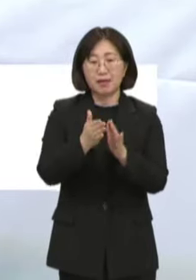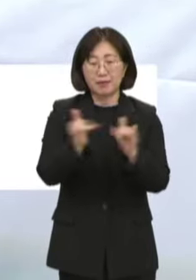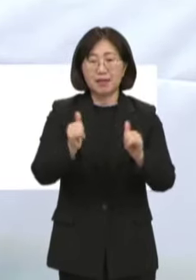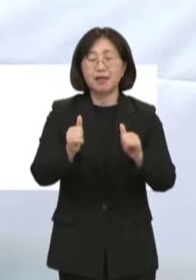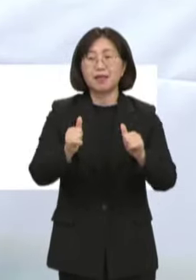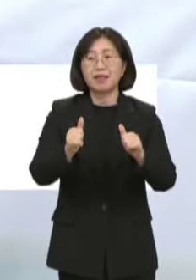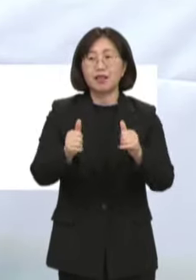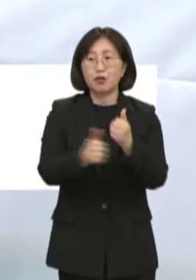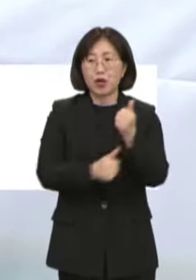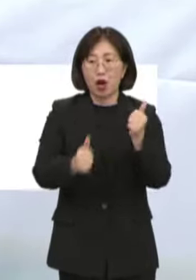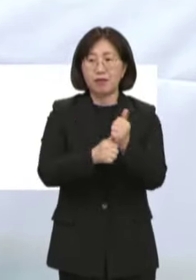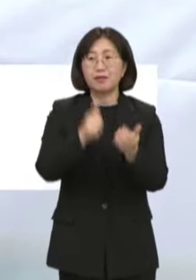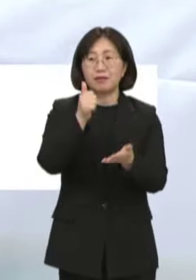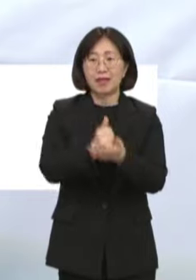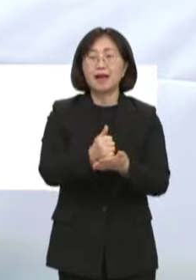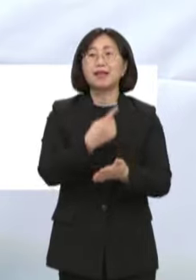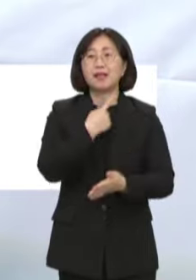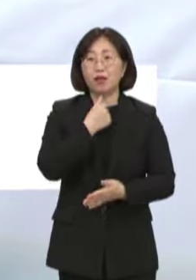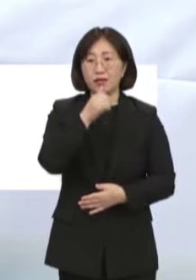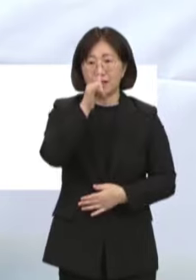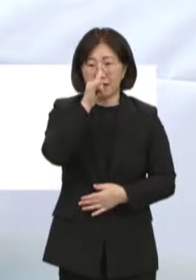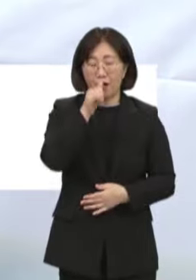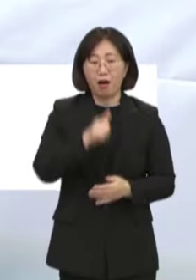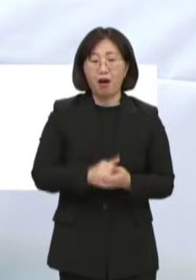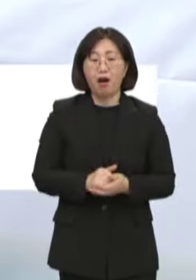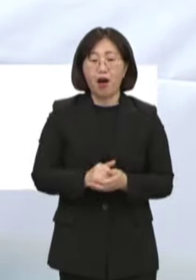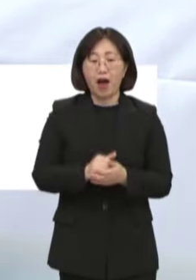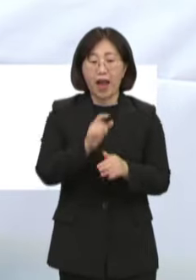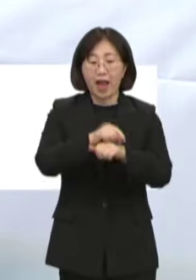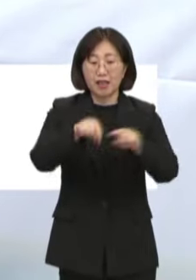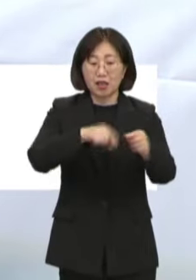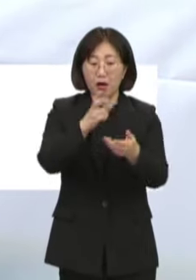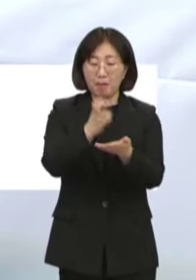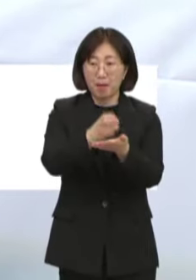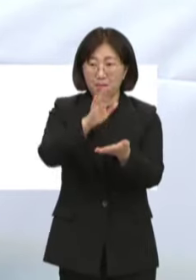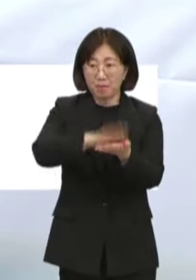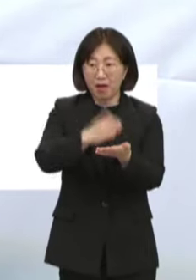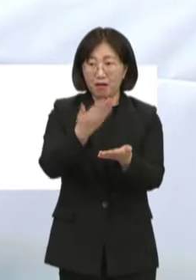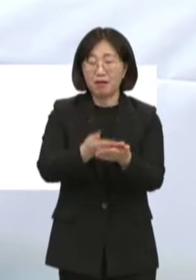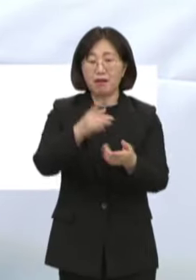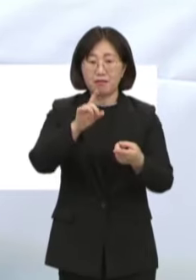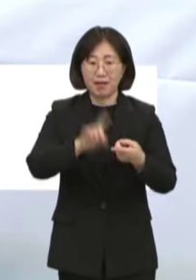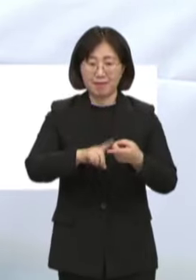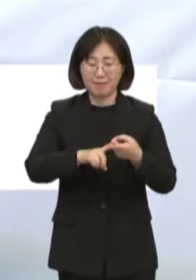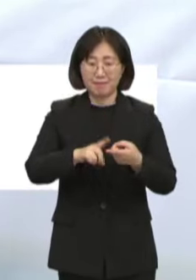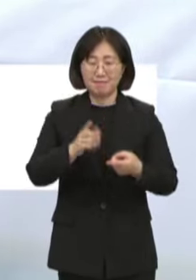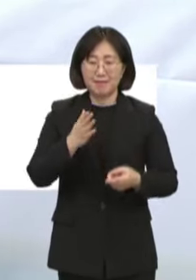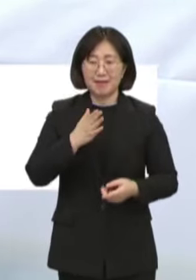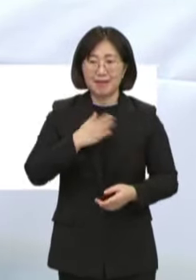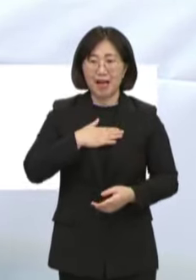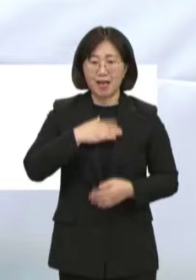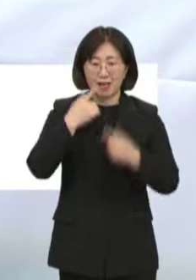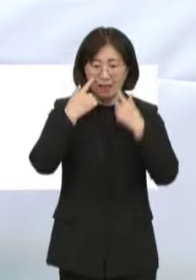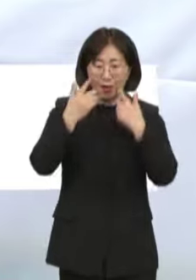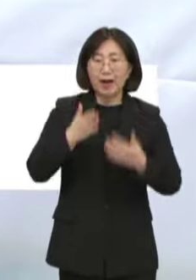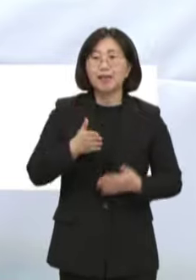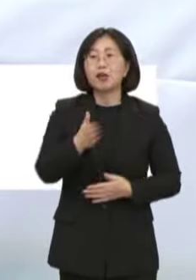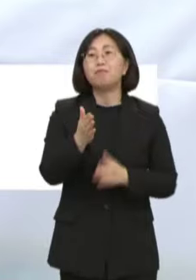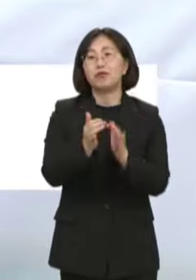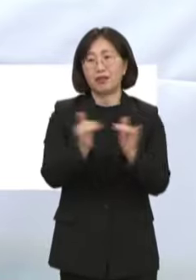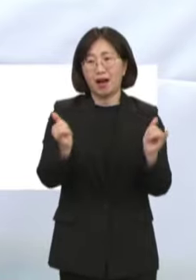시민대책위원회에서 법률위원장을 해왔기 때문에 행정수도 개헌의 문제에 대해서는 제가 가장 정확한